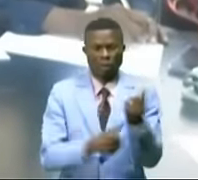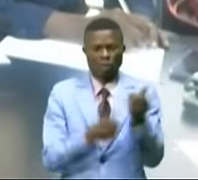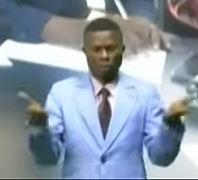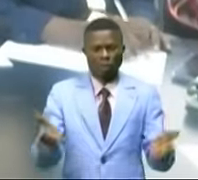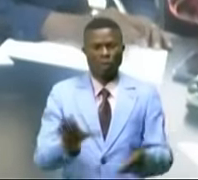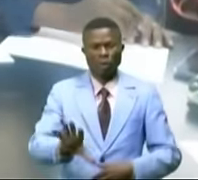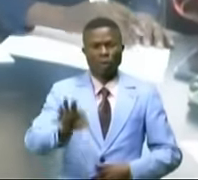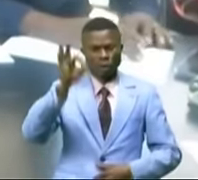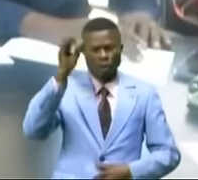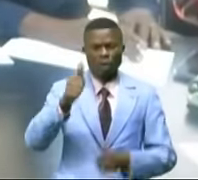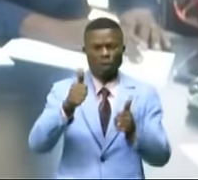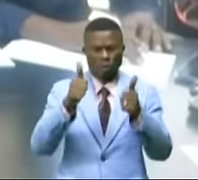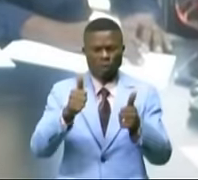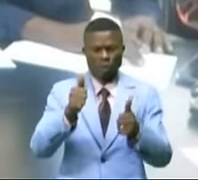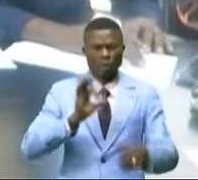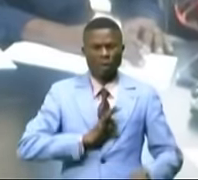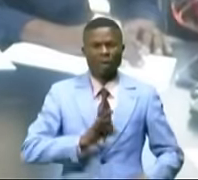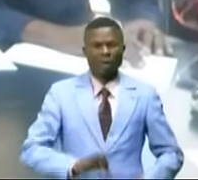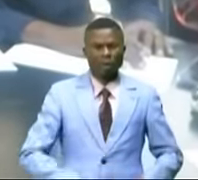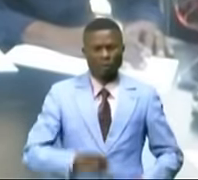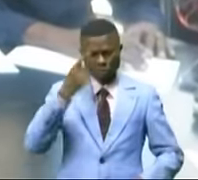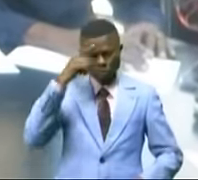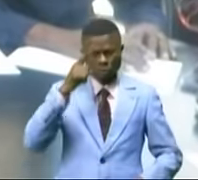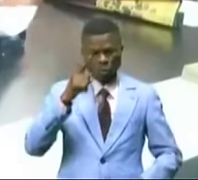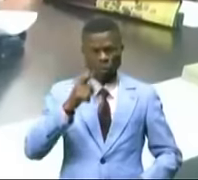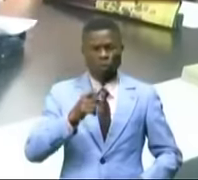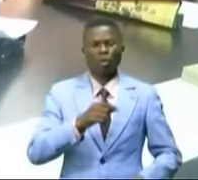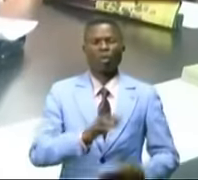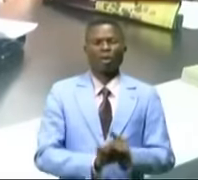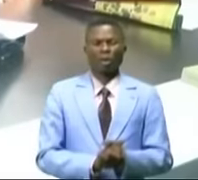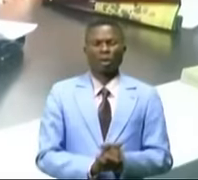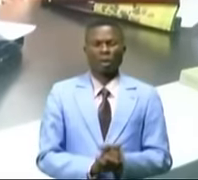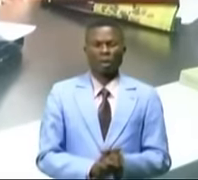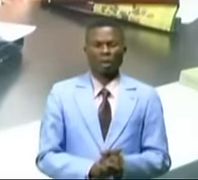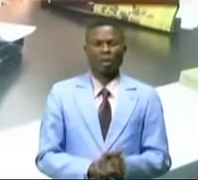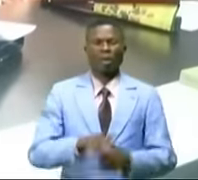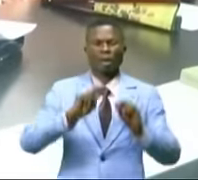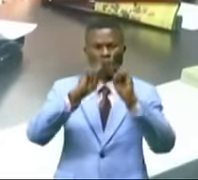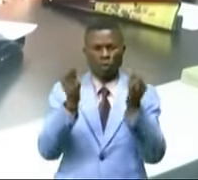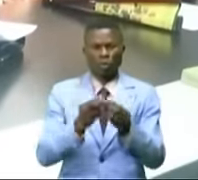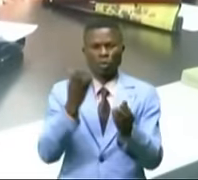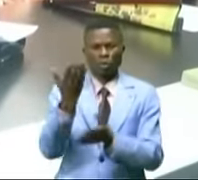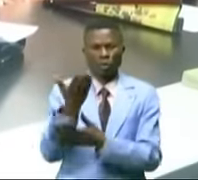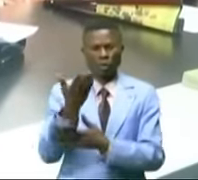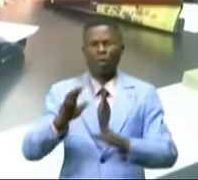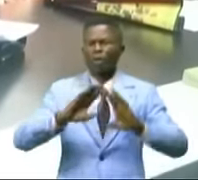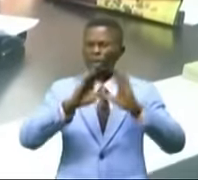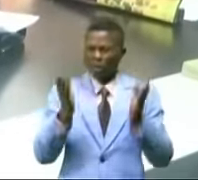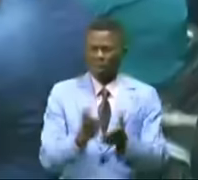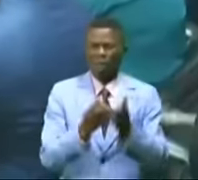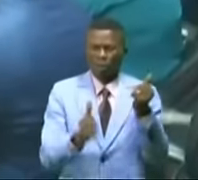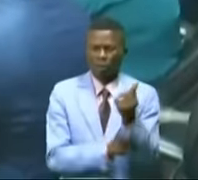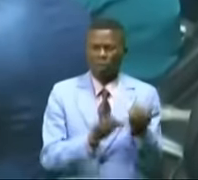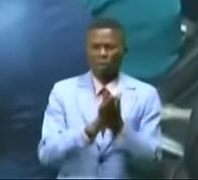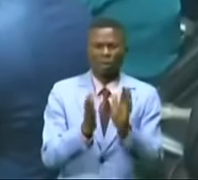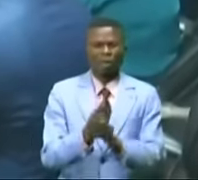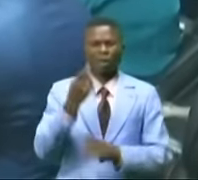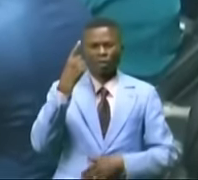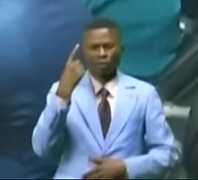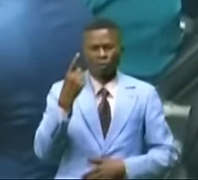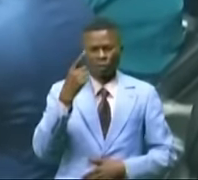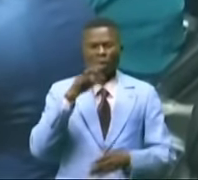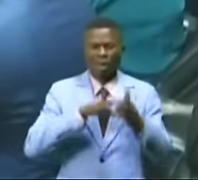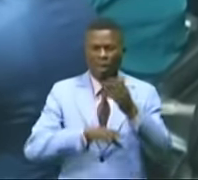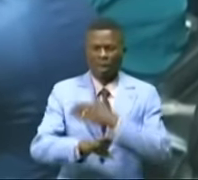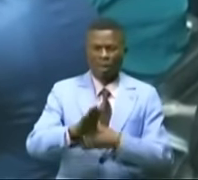choix opérés par les chefs de l'État, Félix-Antoine Tshisekedi. L'AUN appelle à la mobilisation générale,